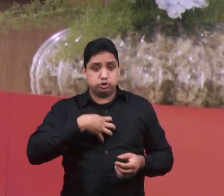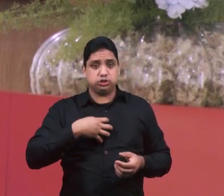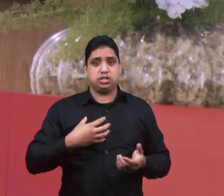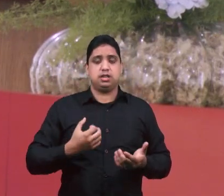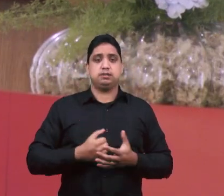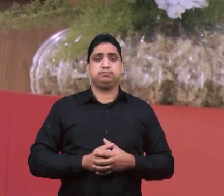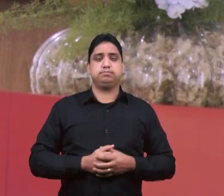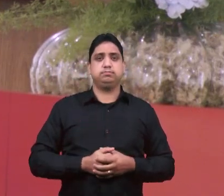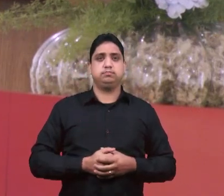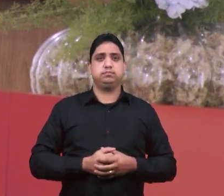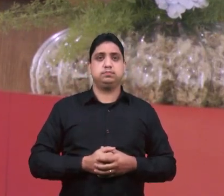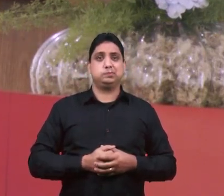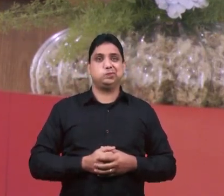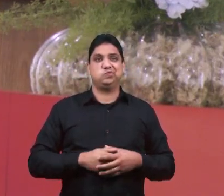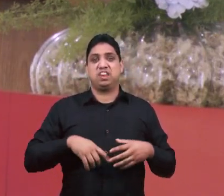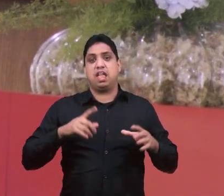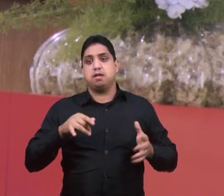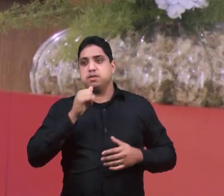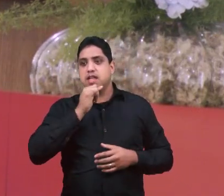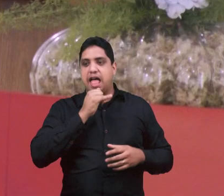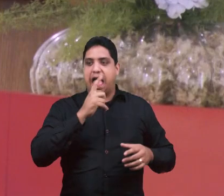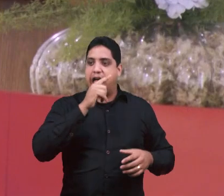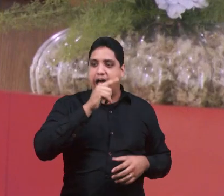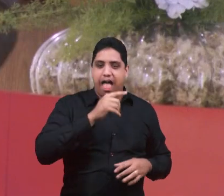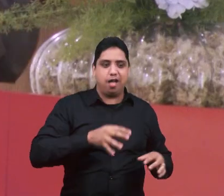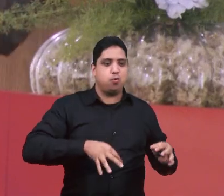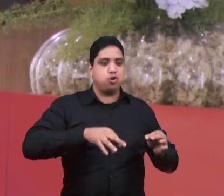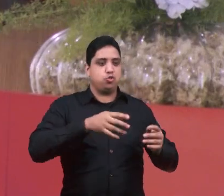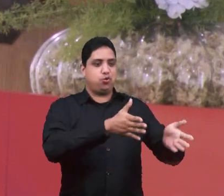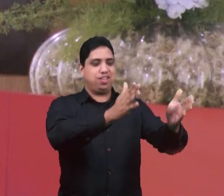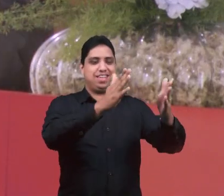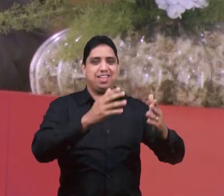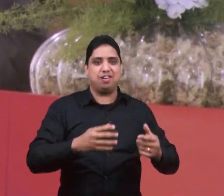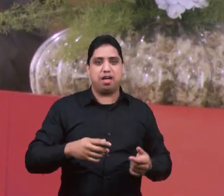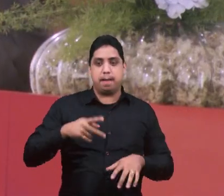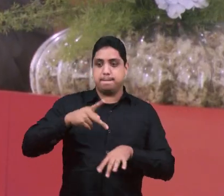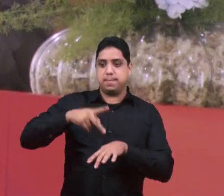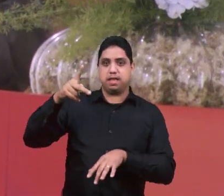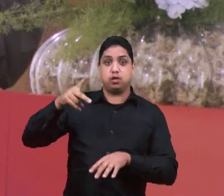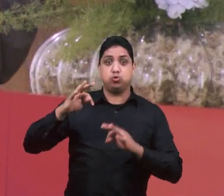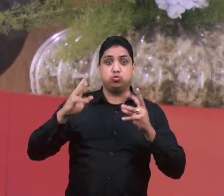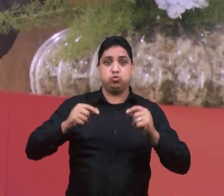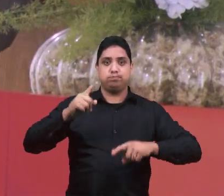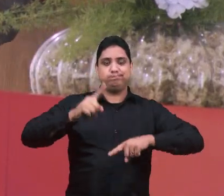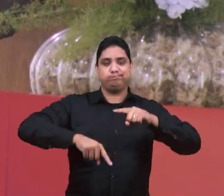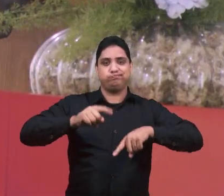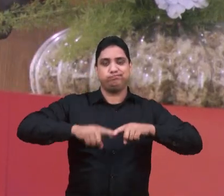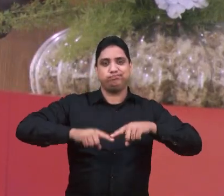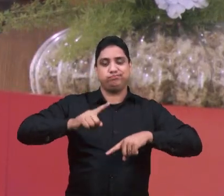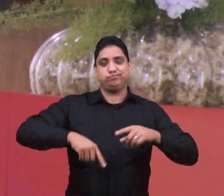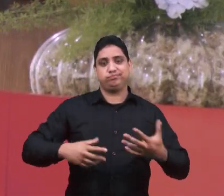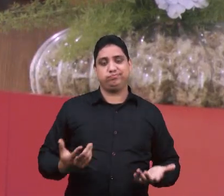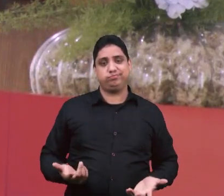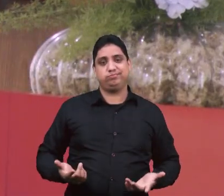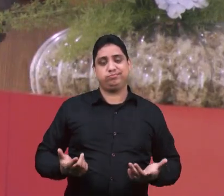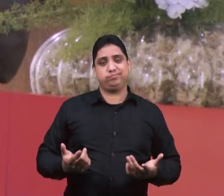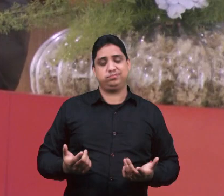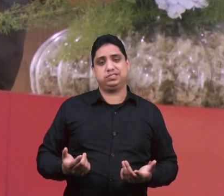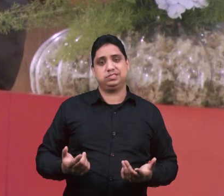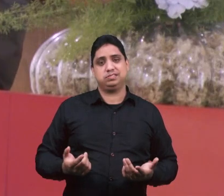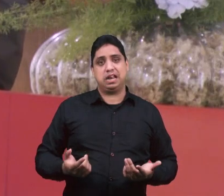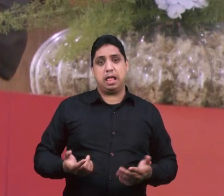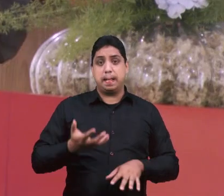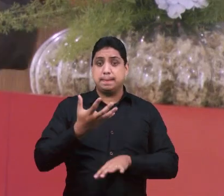verre je ne sais pas quoi, l'eau qui vient de je ne sais pas où, la pierre qui vient de je ne sais pas où. Il